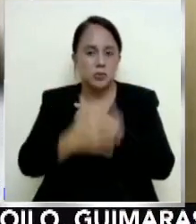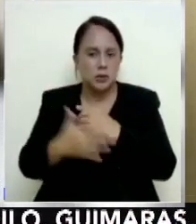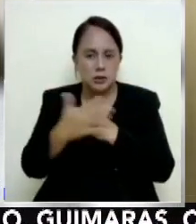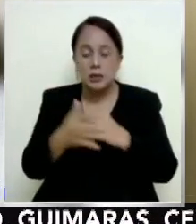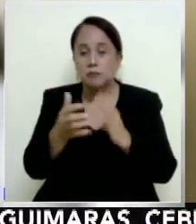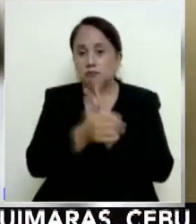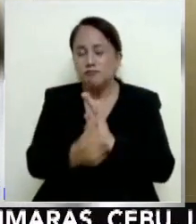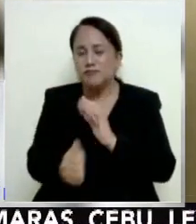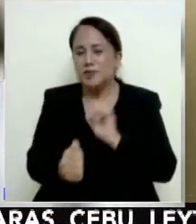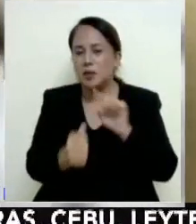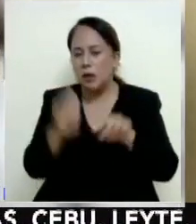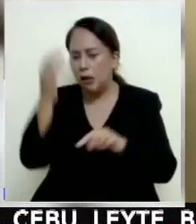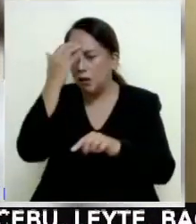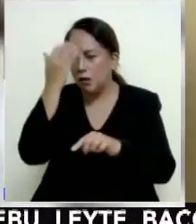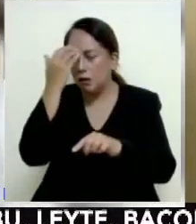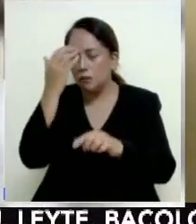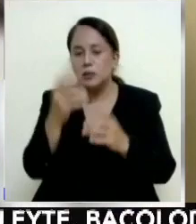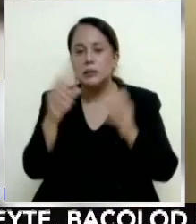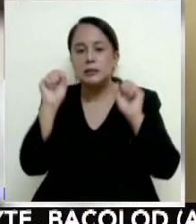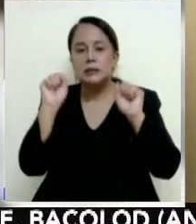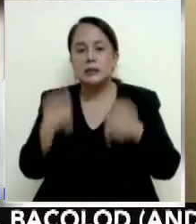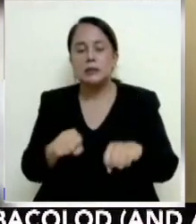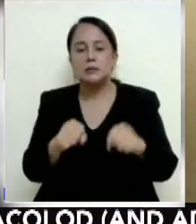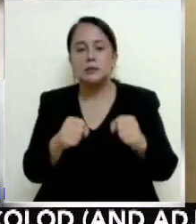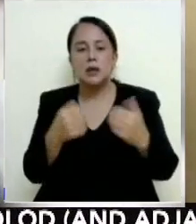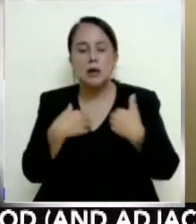sila, we can have our own